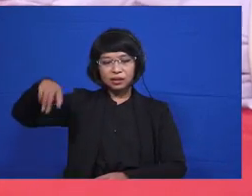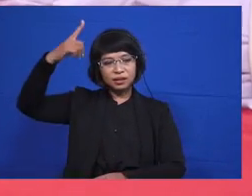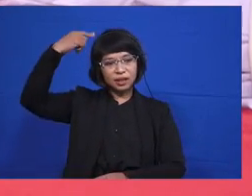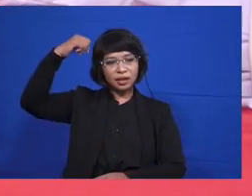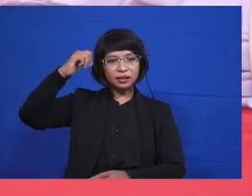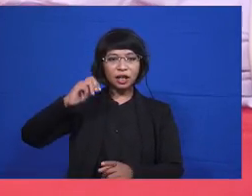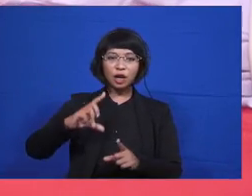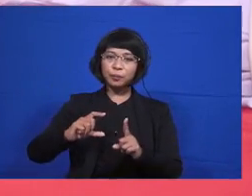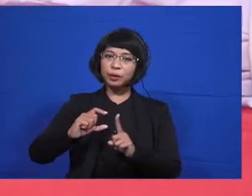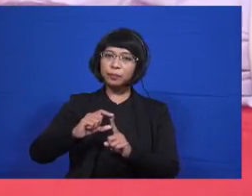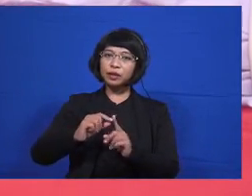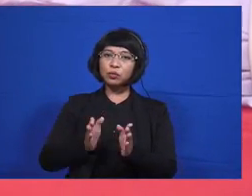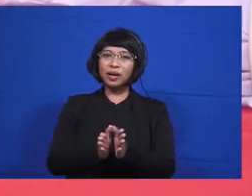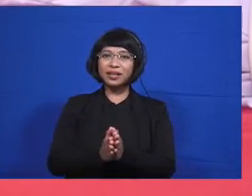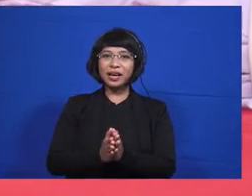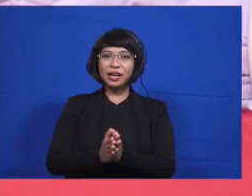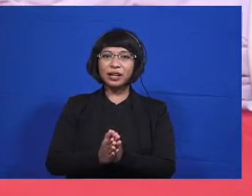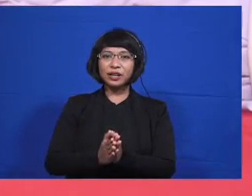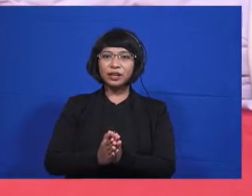Perpetua dan